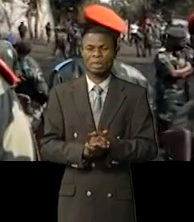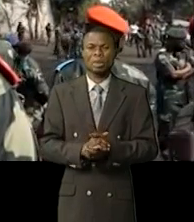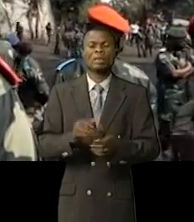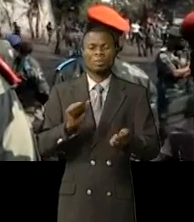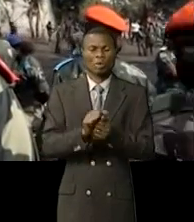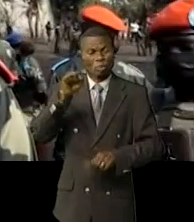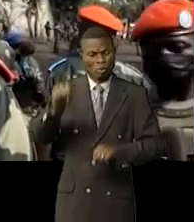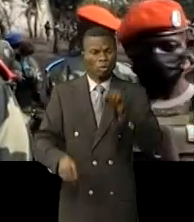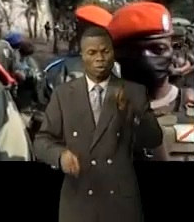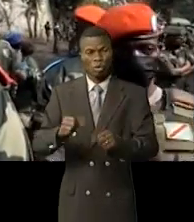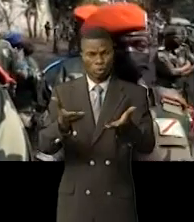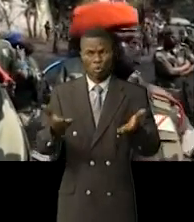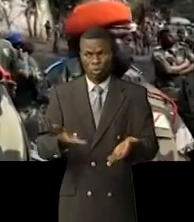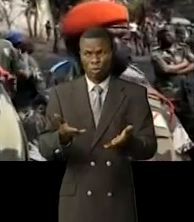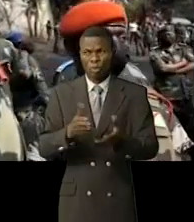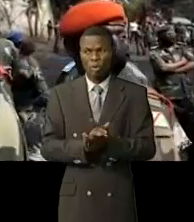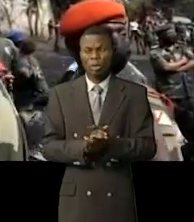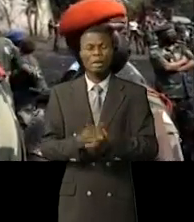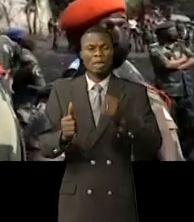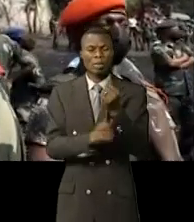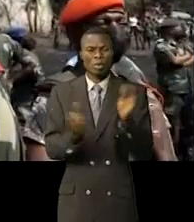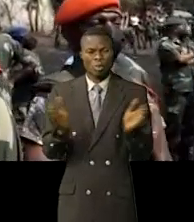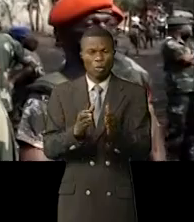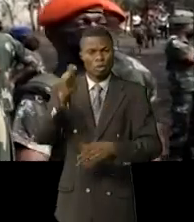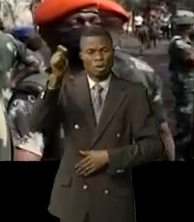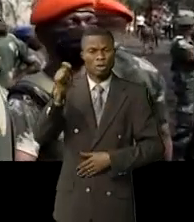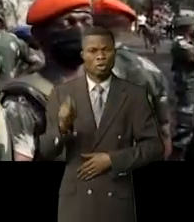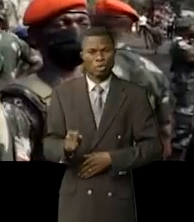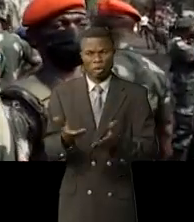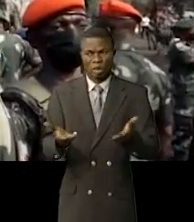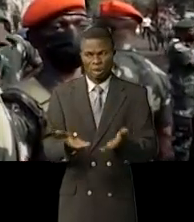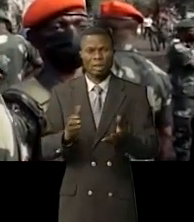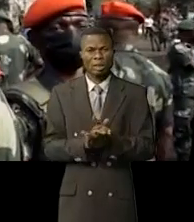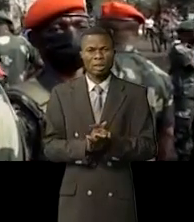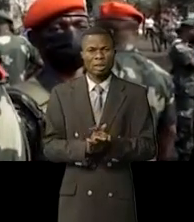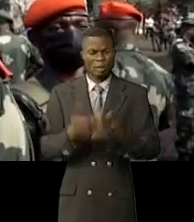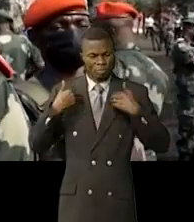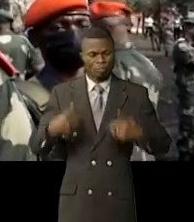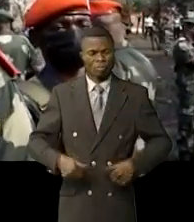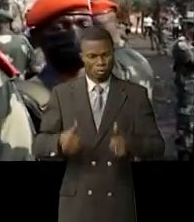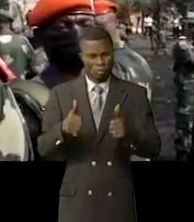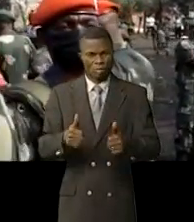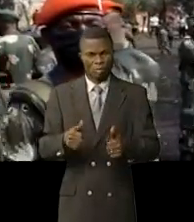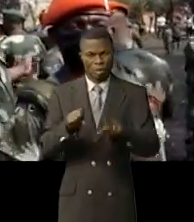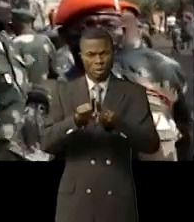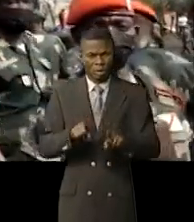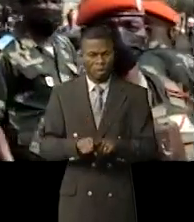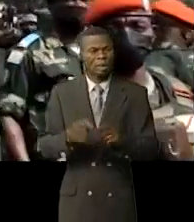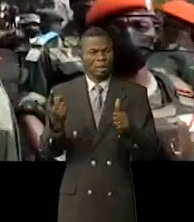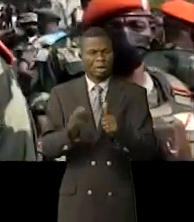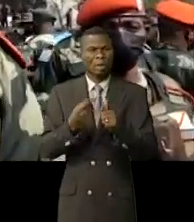marche, c'est juste dans le cadre de la constitution physique de nos éléments, le maintien en bonne santé de nos éléments, et aussi et